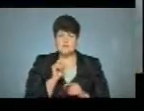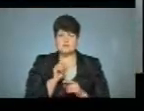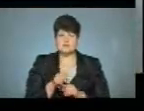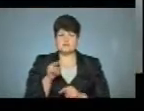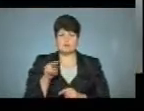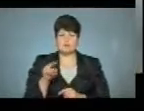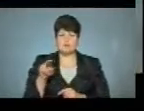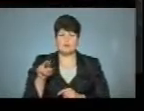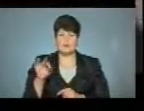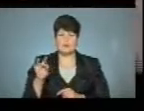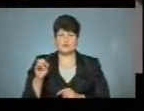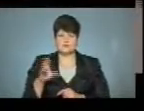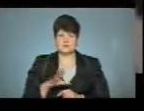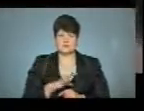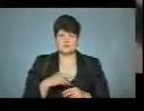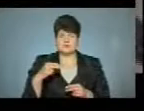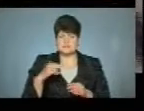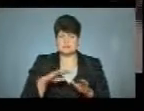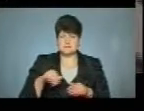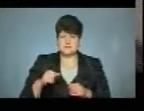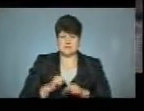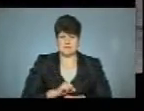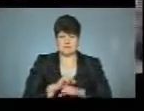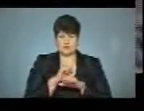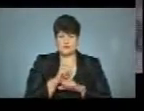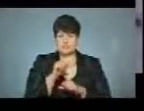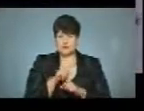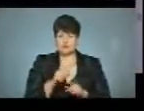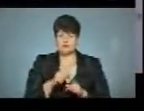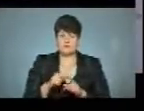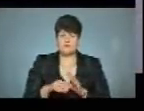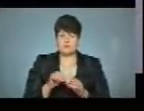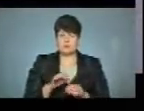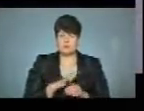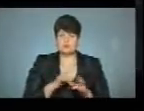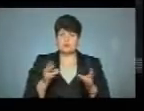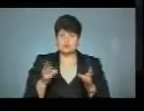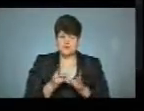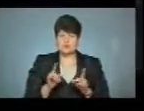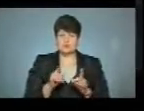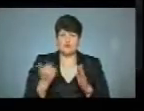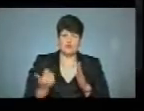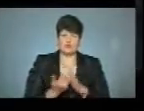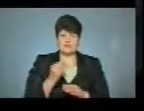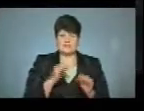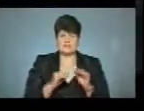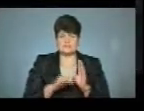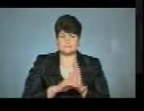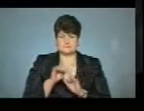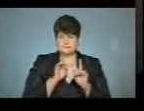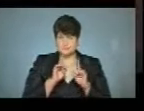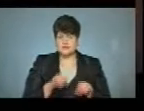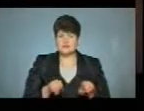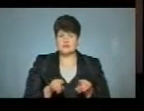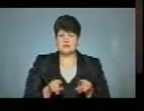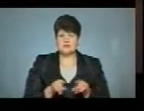Петро Порошенко, який став президентом після Революції Гідності. За його словами, вибори були необхідні, щоб оновити склад парламенту. До того ж,